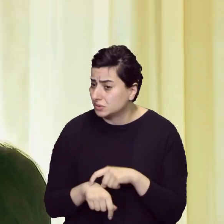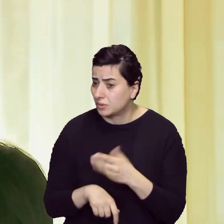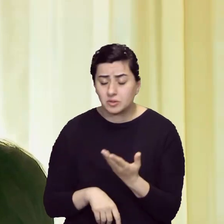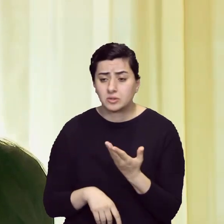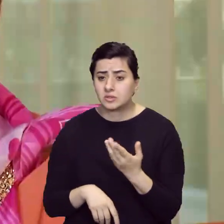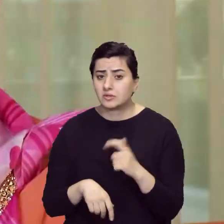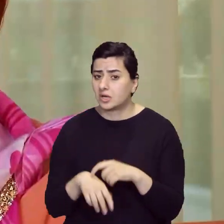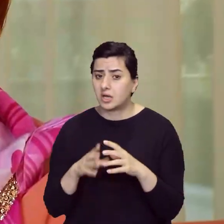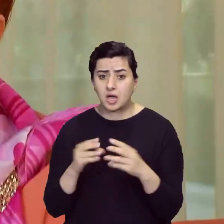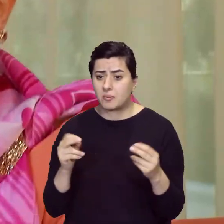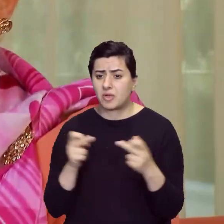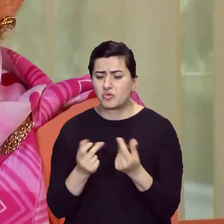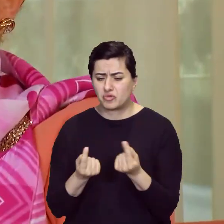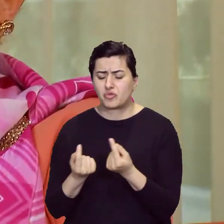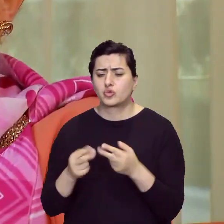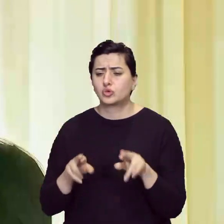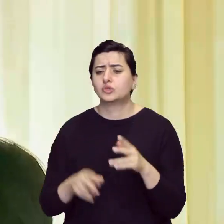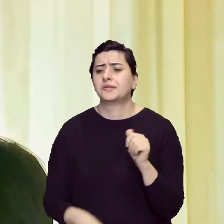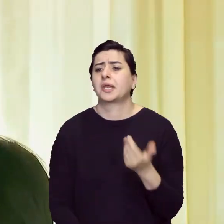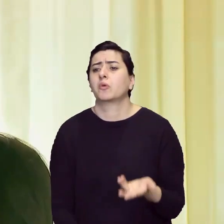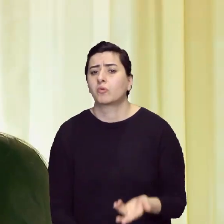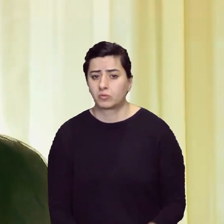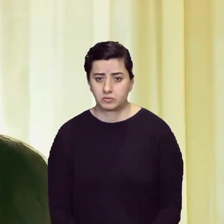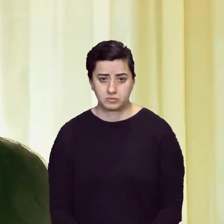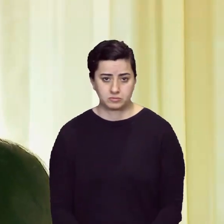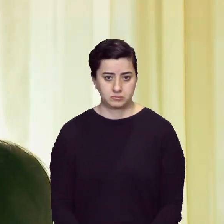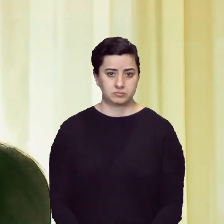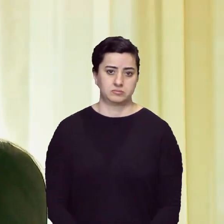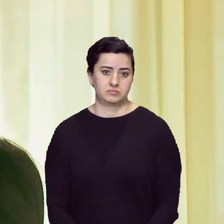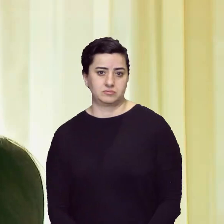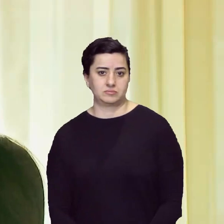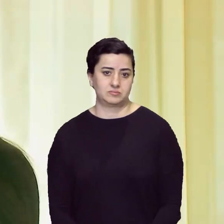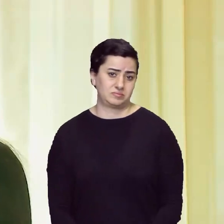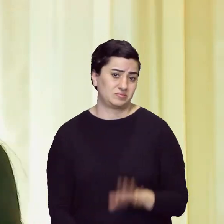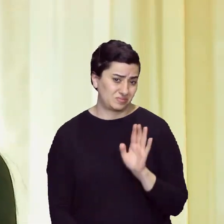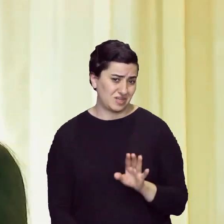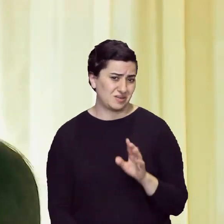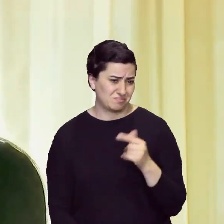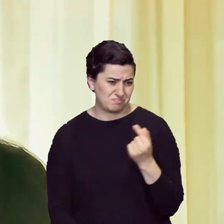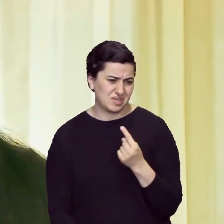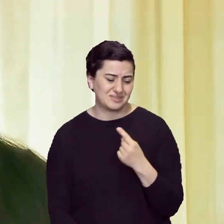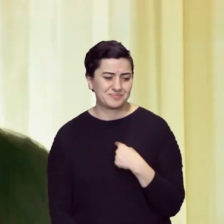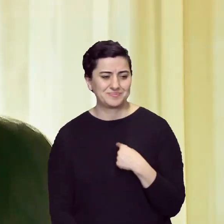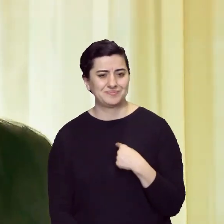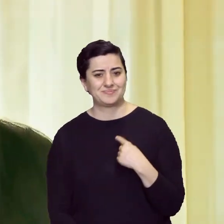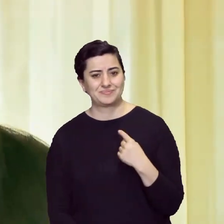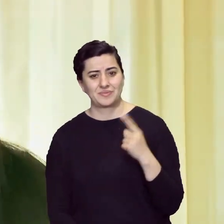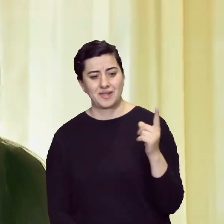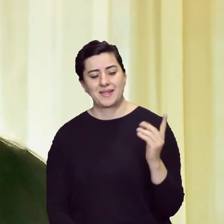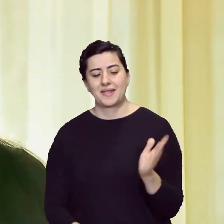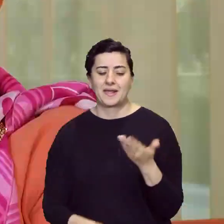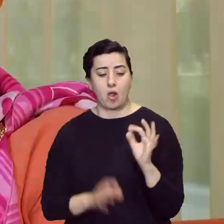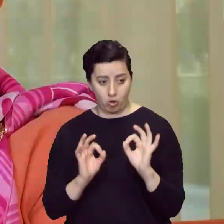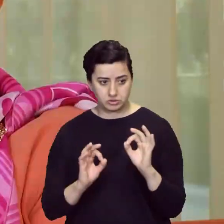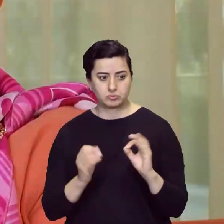Şimdi niye vakit kaybediyorsunuz böyle küs kalarak güzel kızım? Yani aslında birazcık alttan alsaydı